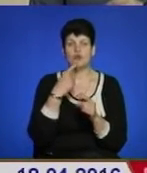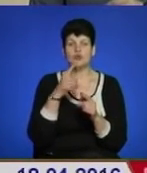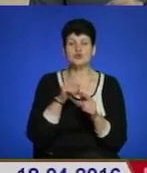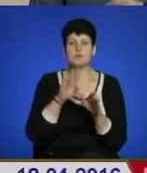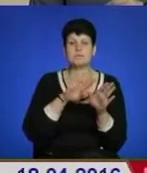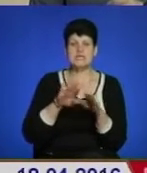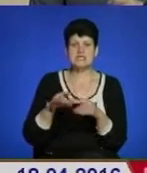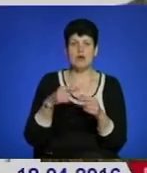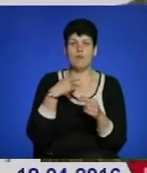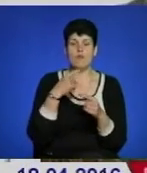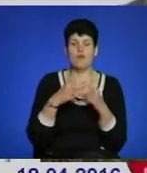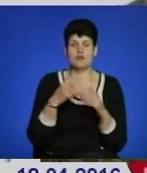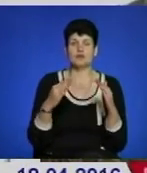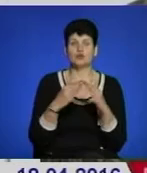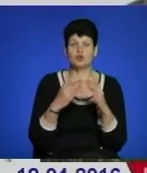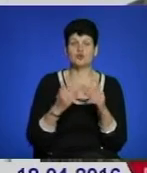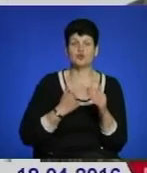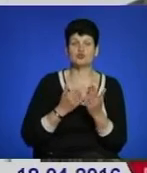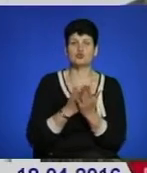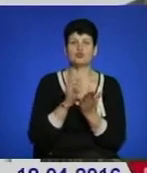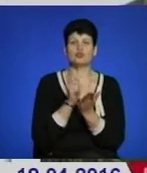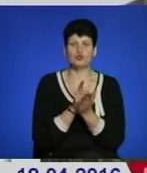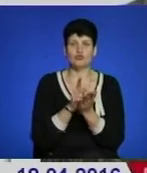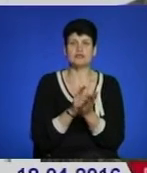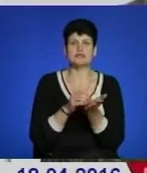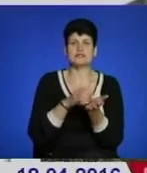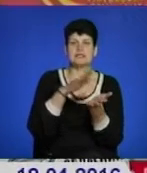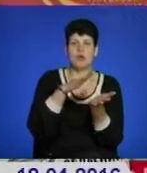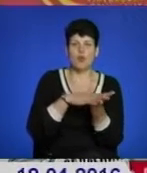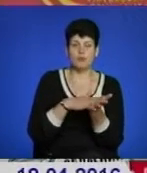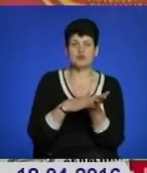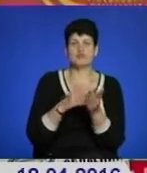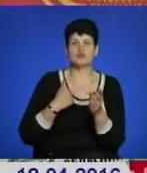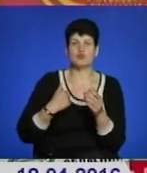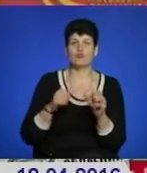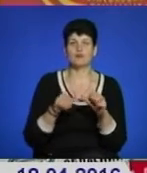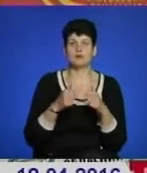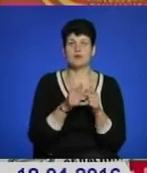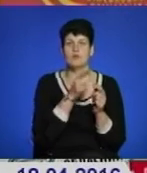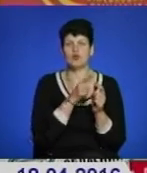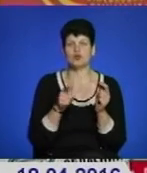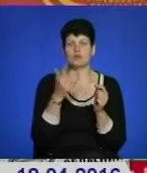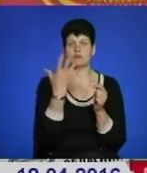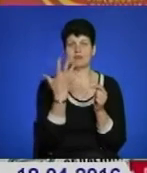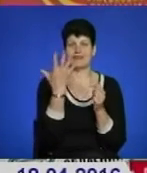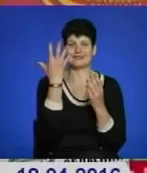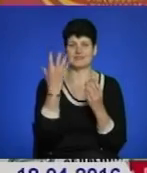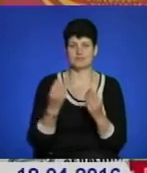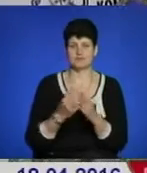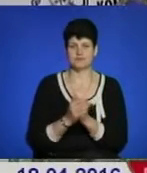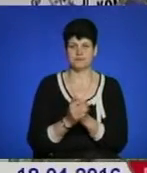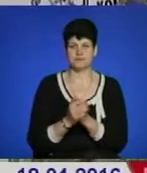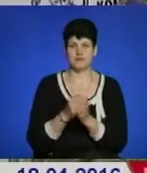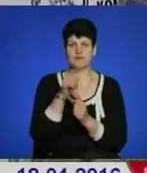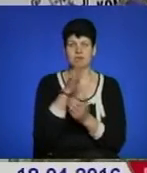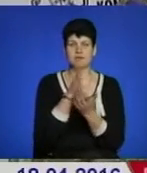після повернення додому військовослужбовець повинен стати на облік у військовому комісаріаті протягом 5 календарних днів. Він має з